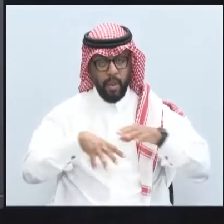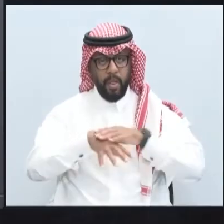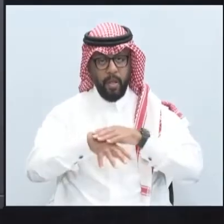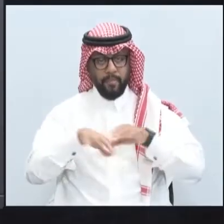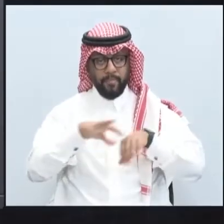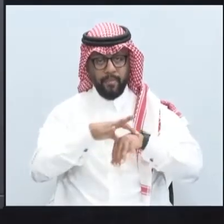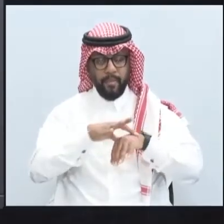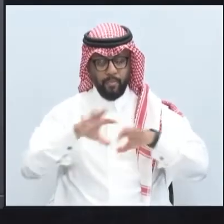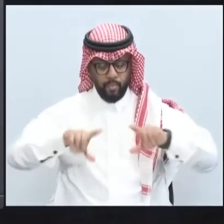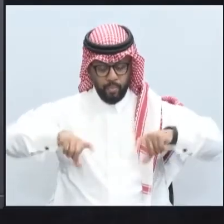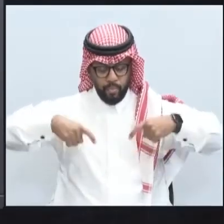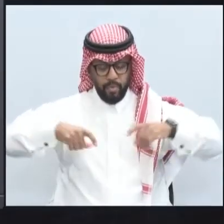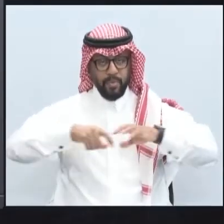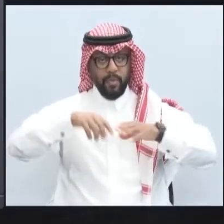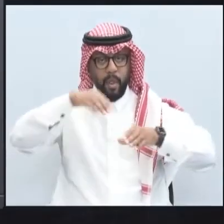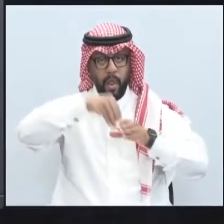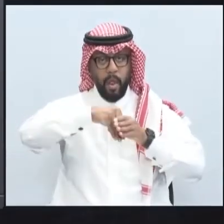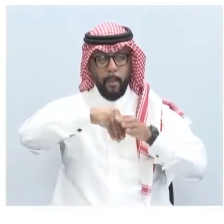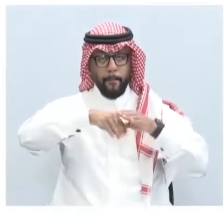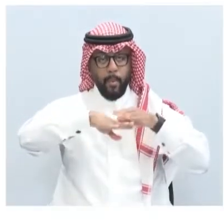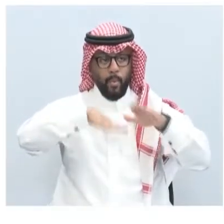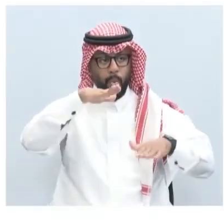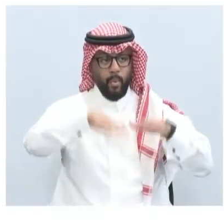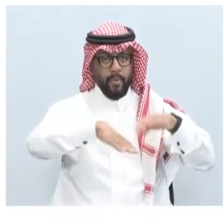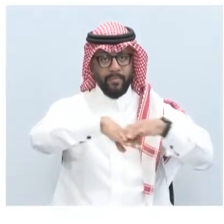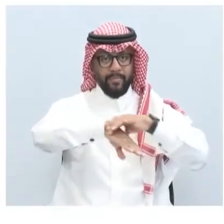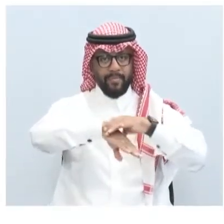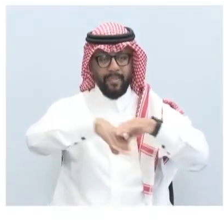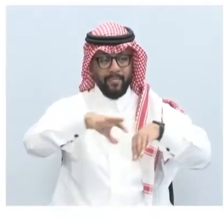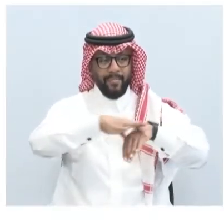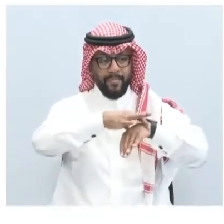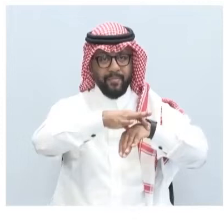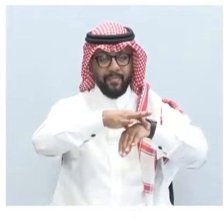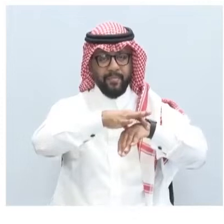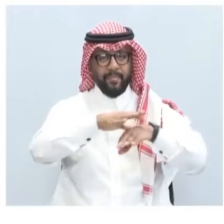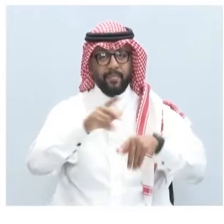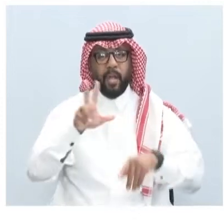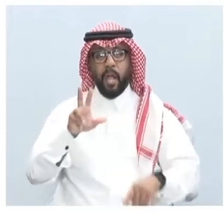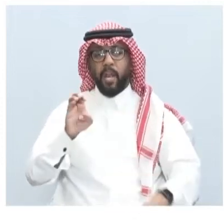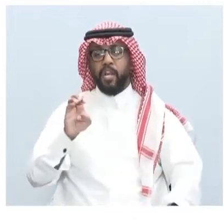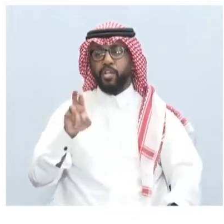هو احسنتم من ذلكم الجزمه